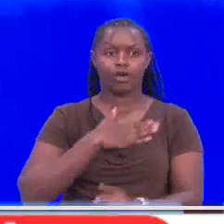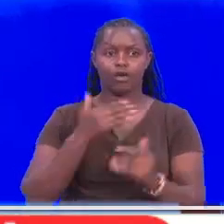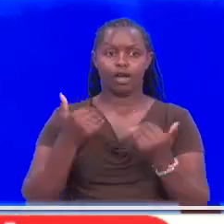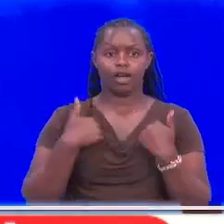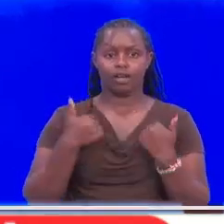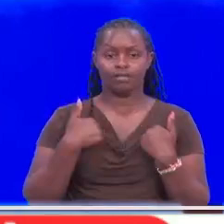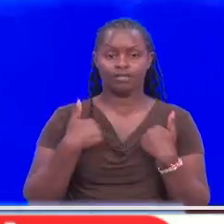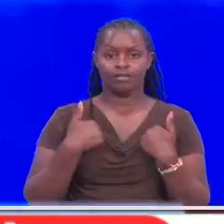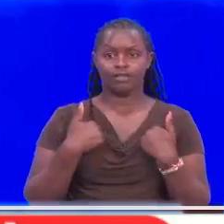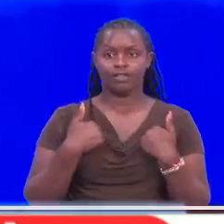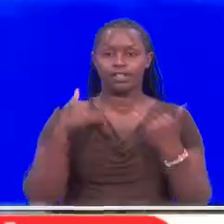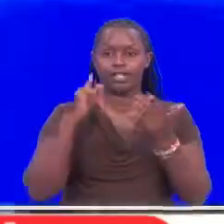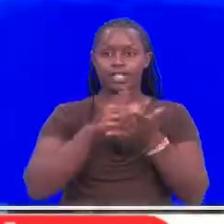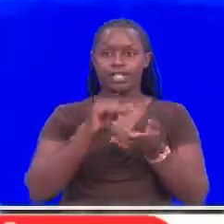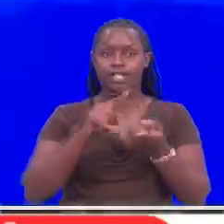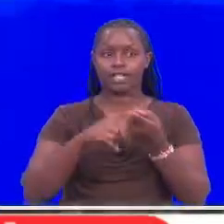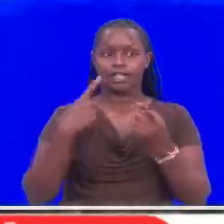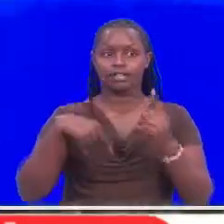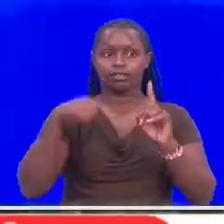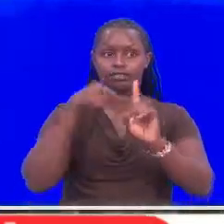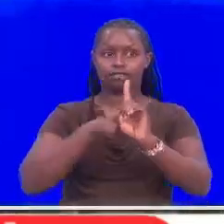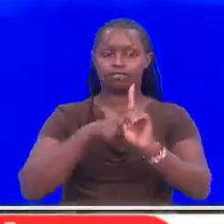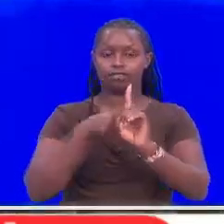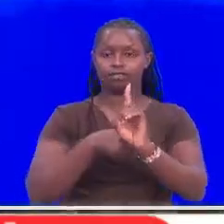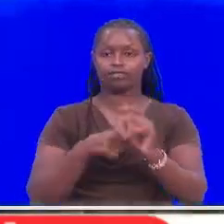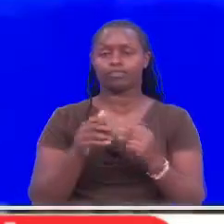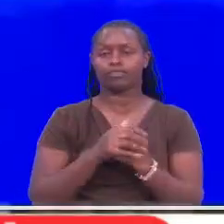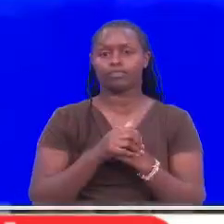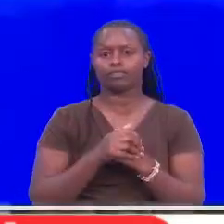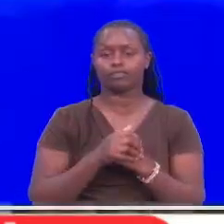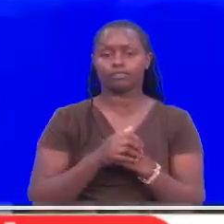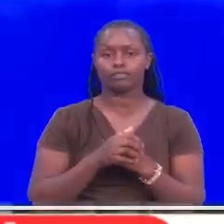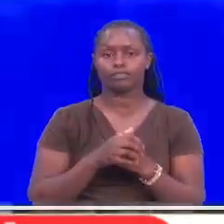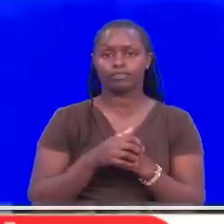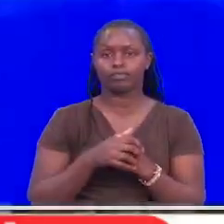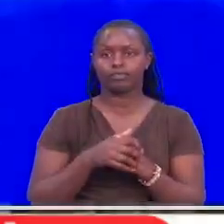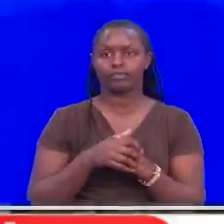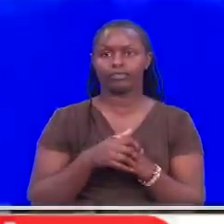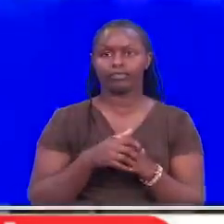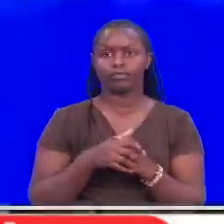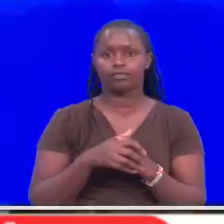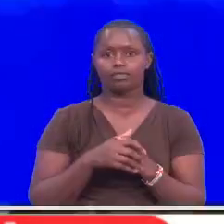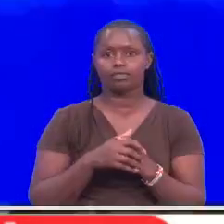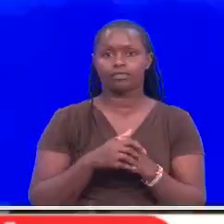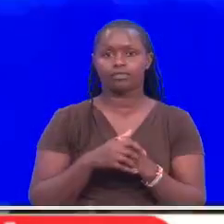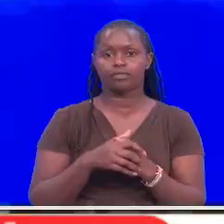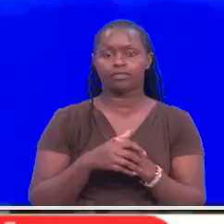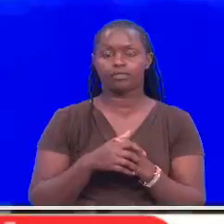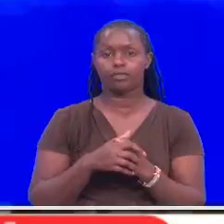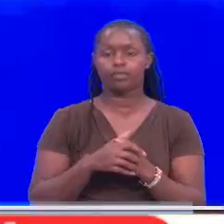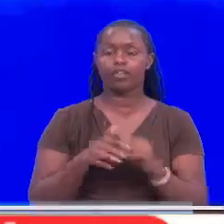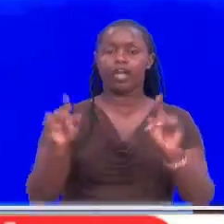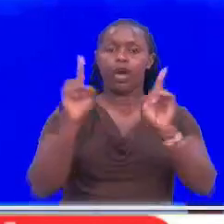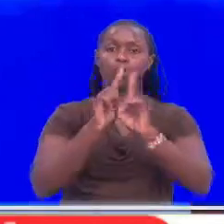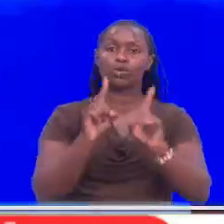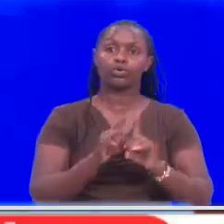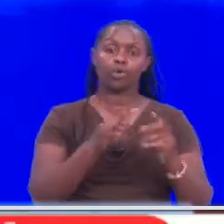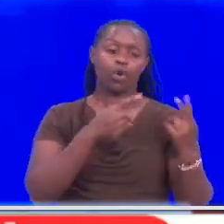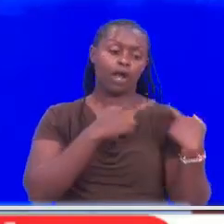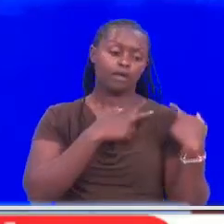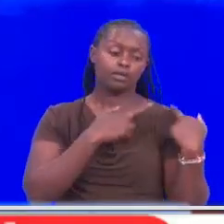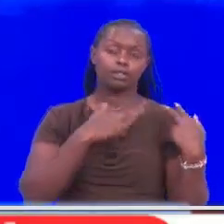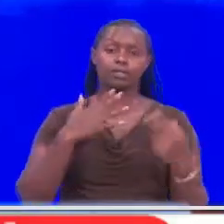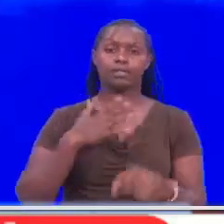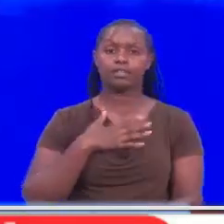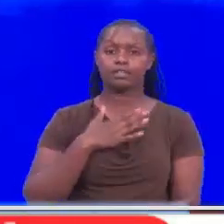wanaishi katika vitongoji duni mahali kunaitwa slums. Na ni jukumu letu, wewe